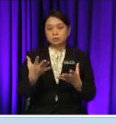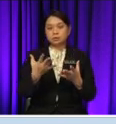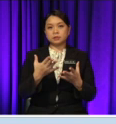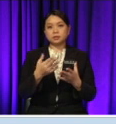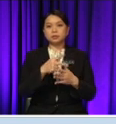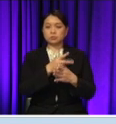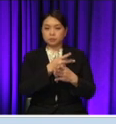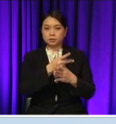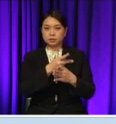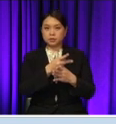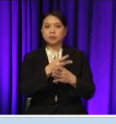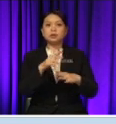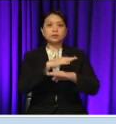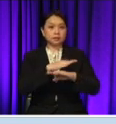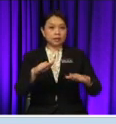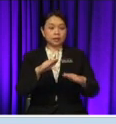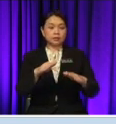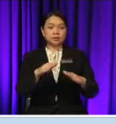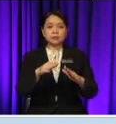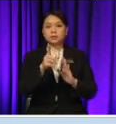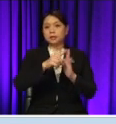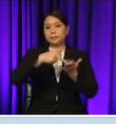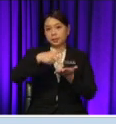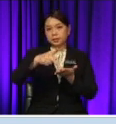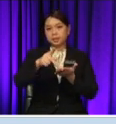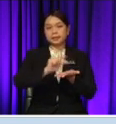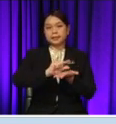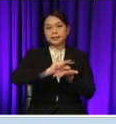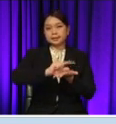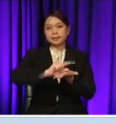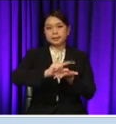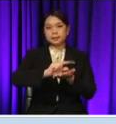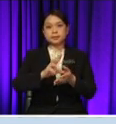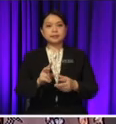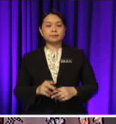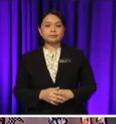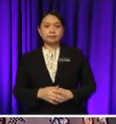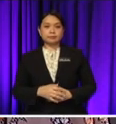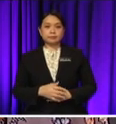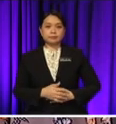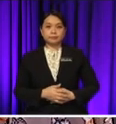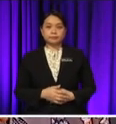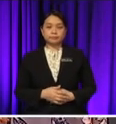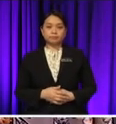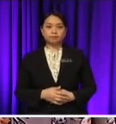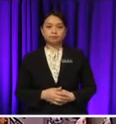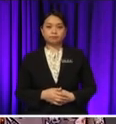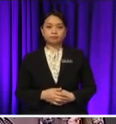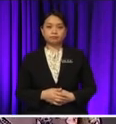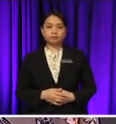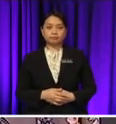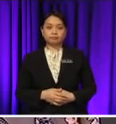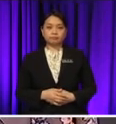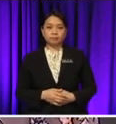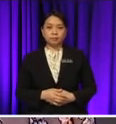pekonsien tanpa dibayar di sini sangat asas jadi tidak menjodohkan pekongsis